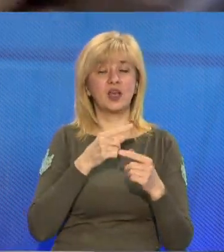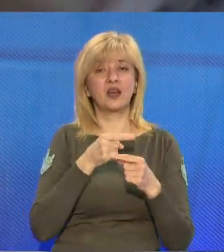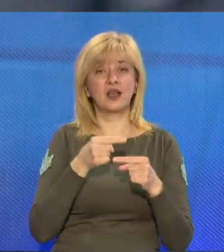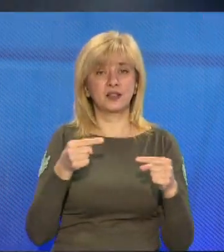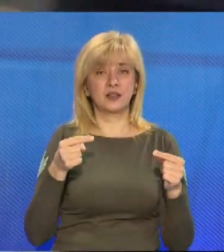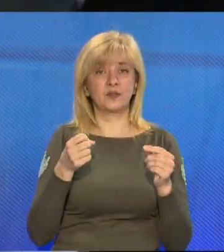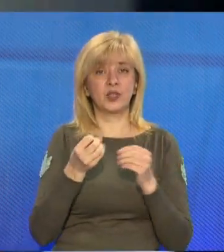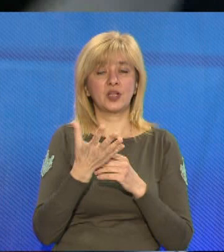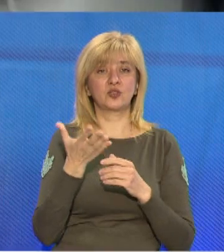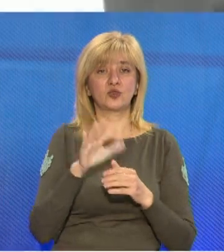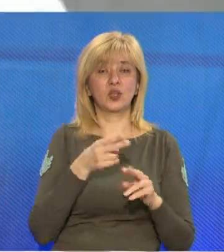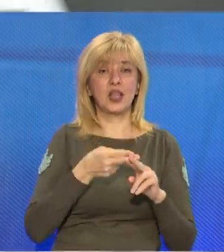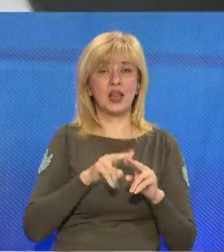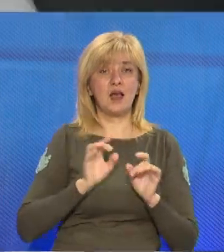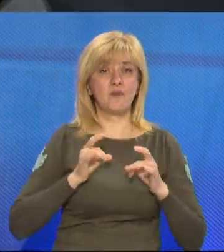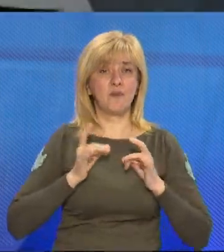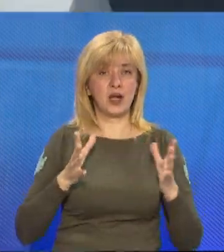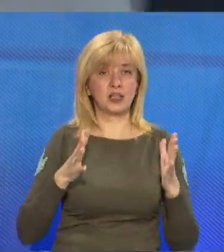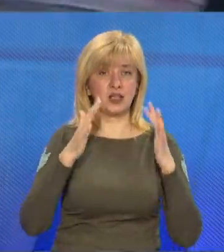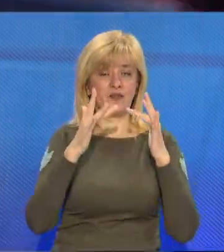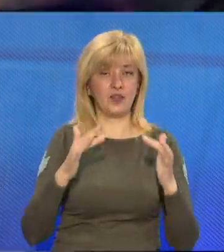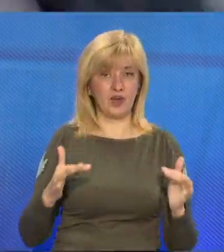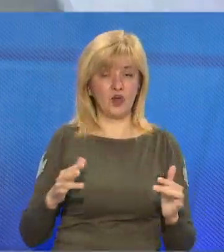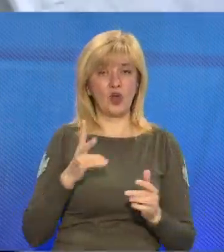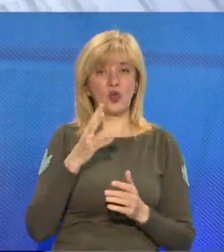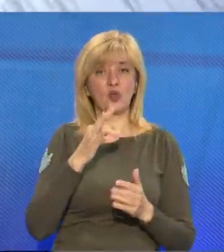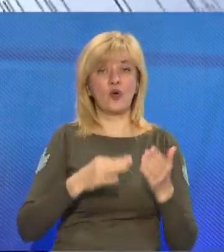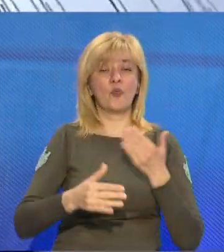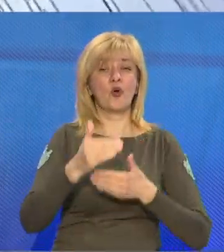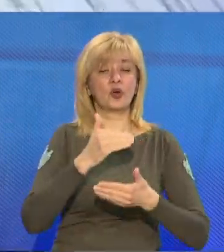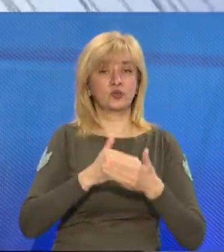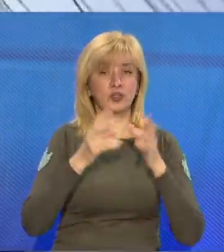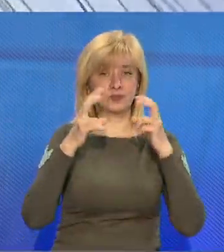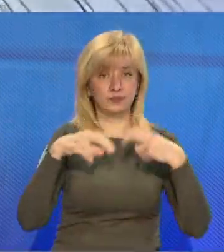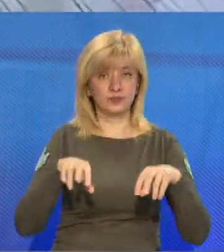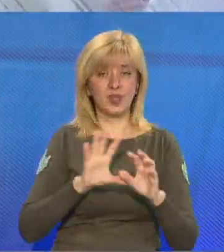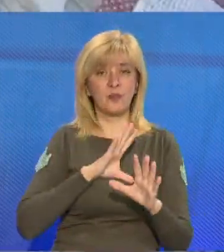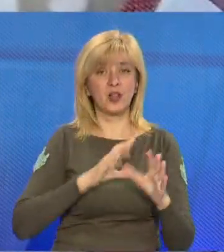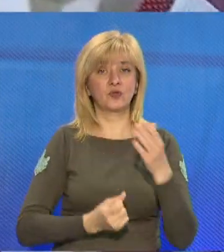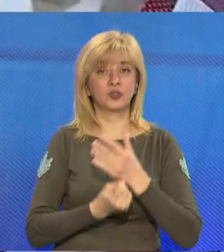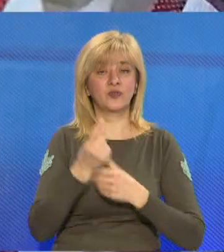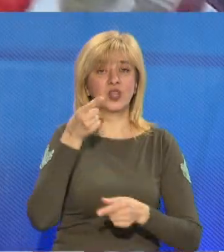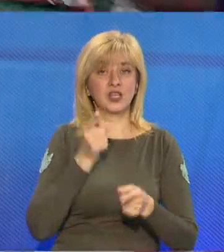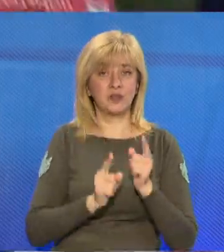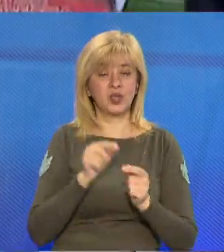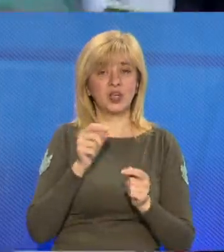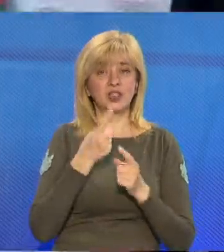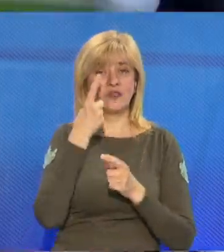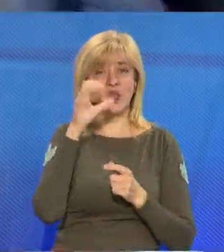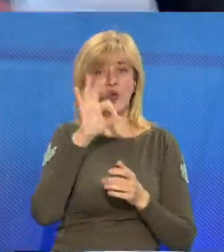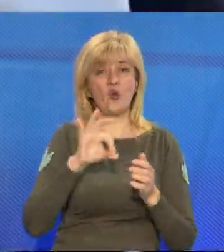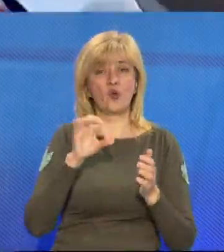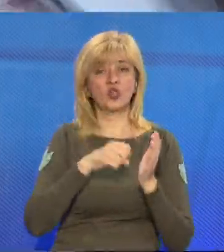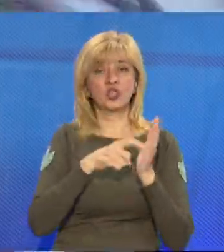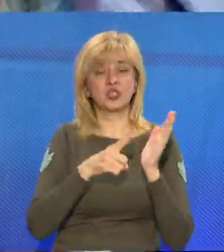товаров для калядных и новогодних святов. Однако по выниках догляду было установлено, что на сам рэш звездки об еще 16